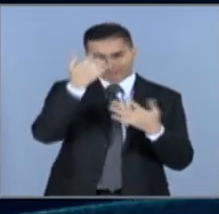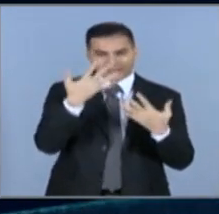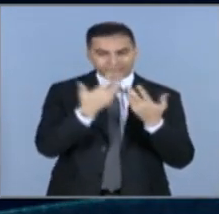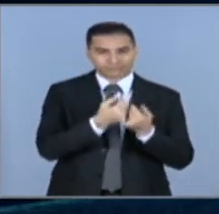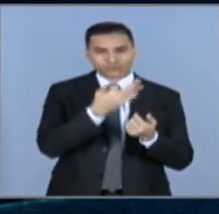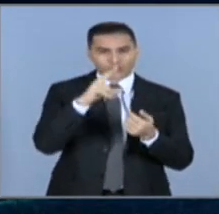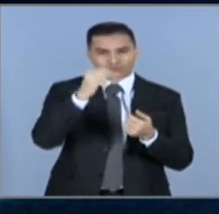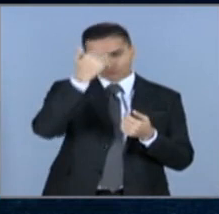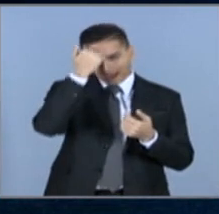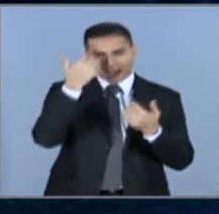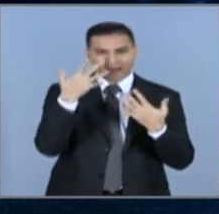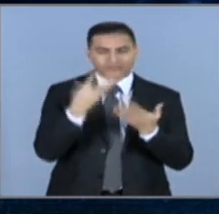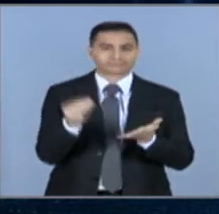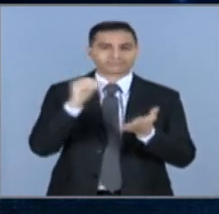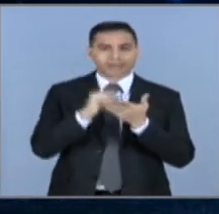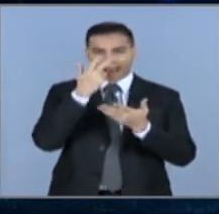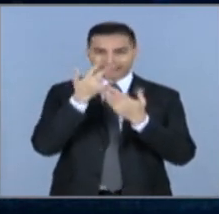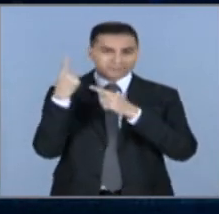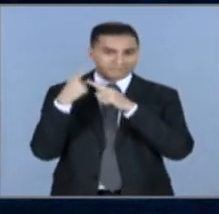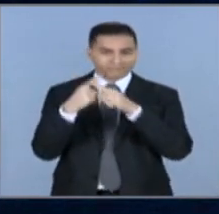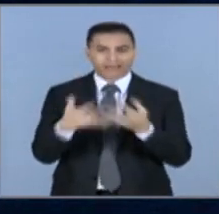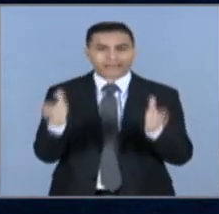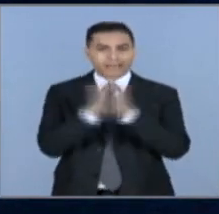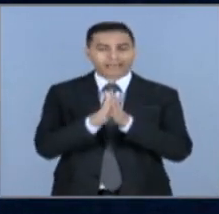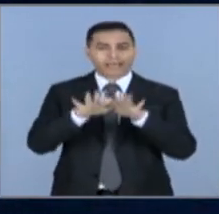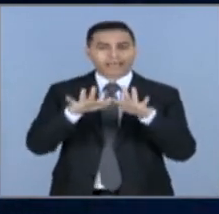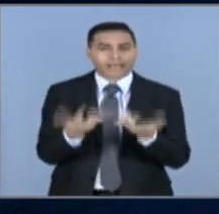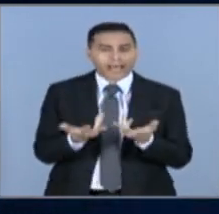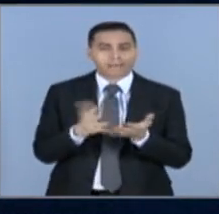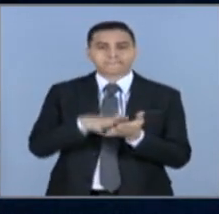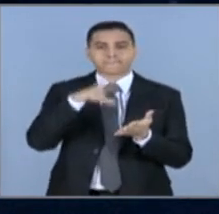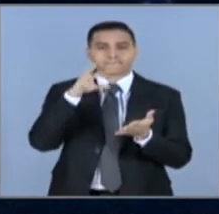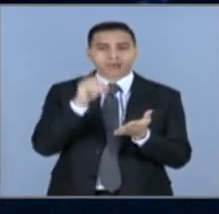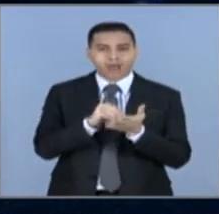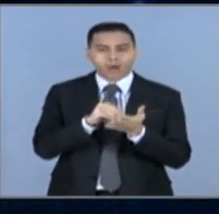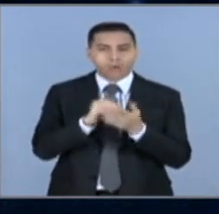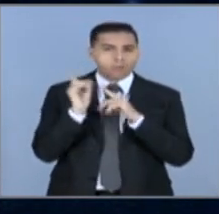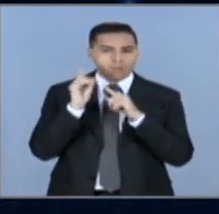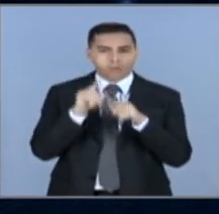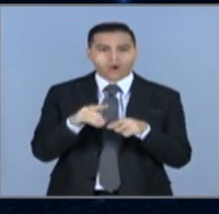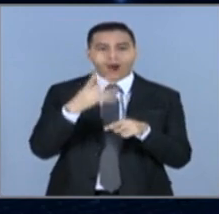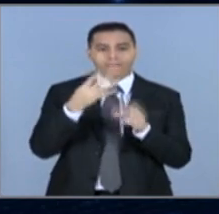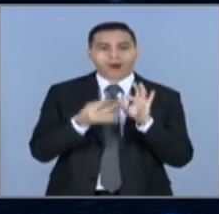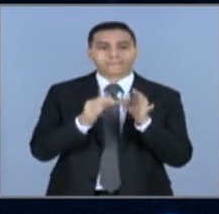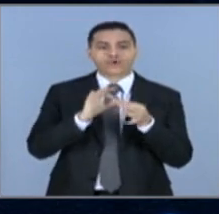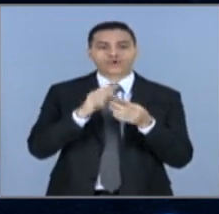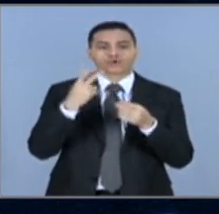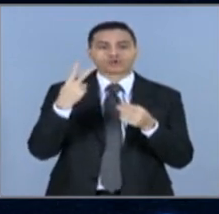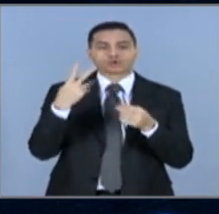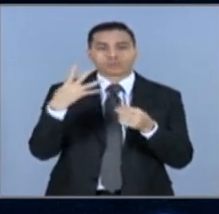بما يساوي 320,000 جنيه، ويبقى مجموع المبلغ من أول حلقة لحد دلوقتي